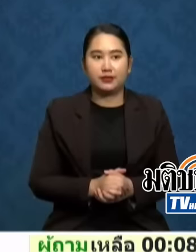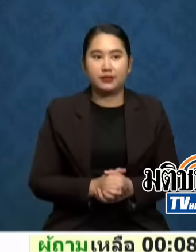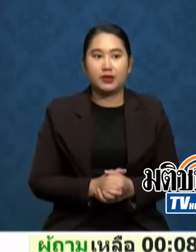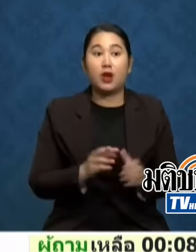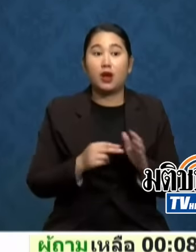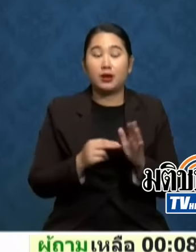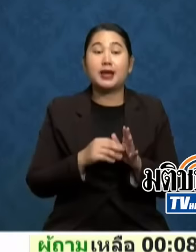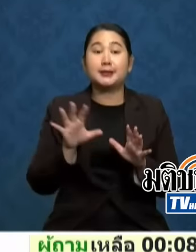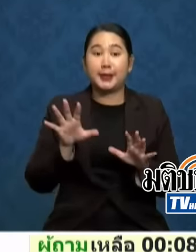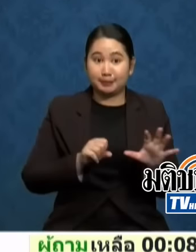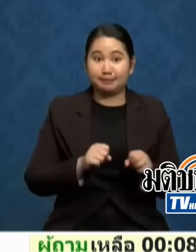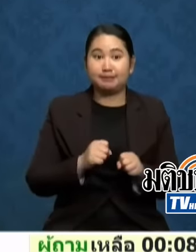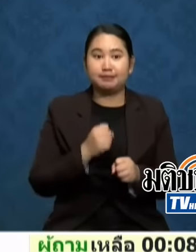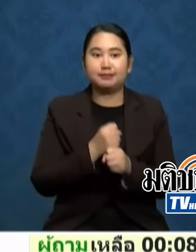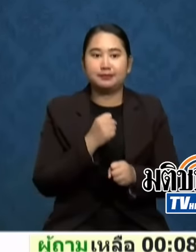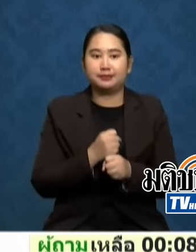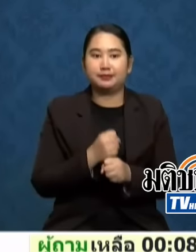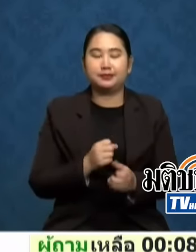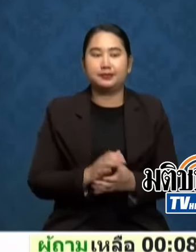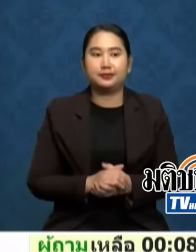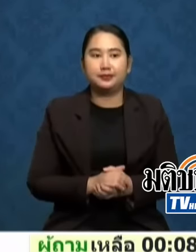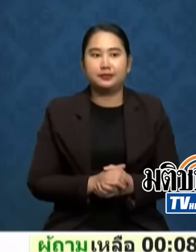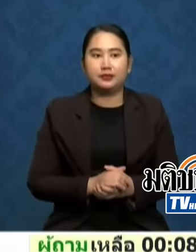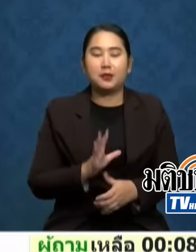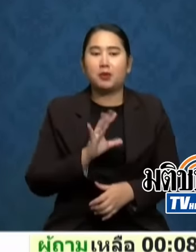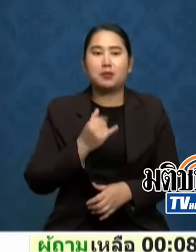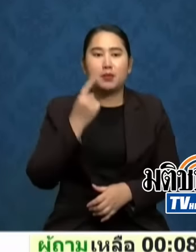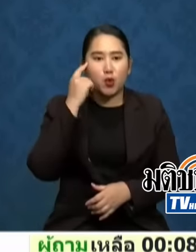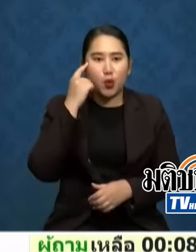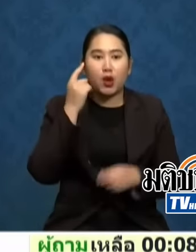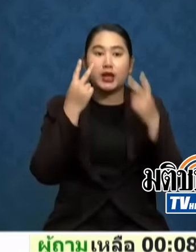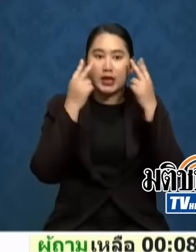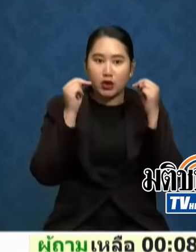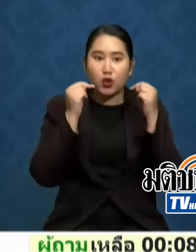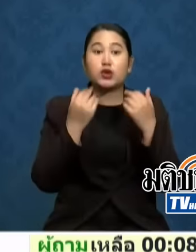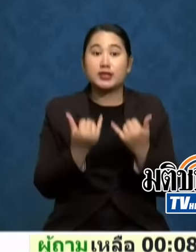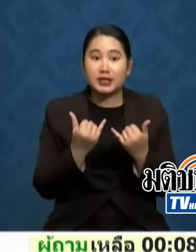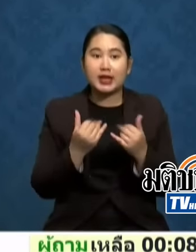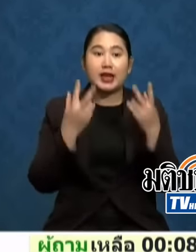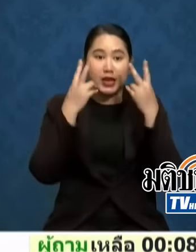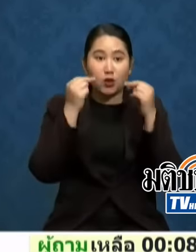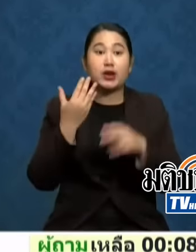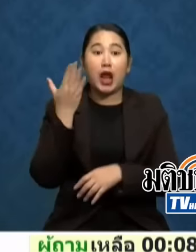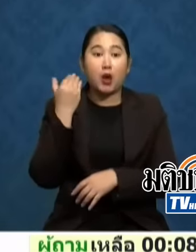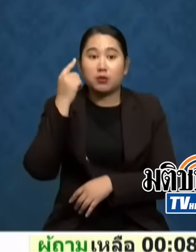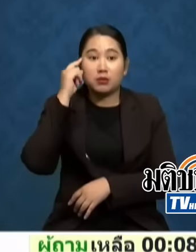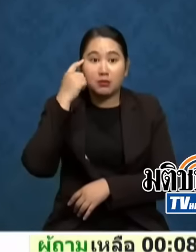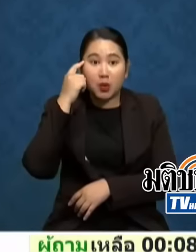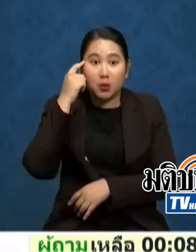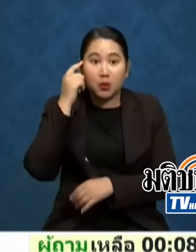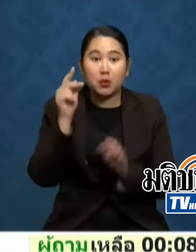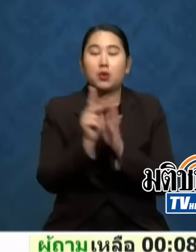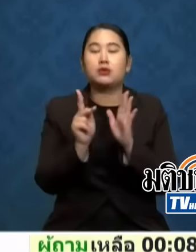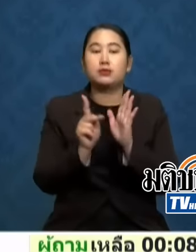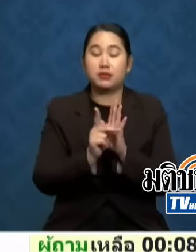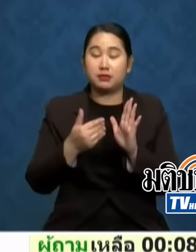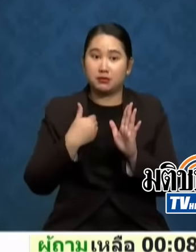ตรงนี้กันมาใช้ครับเพราะว่าผมไม่แน่ใจว่าท่านนายกรัฐมนตรีคนนี้และคนที่แล้วเนี่ยอาจจะไม่รู้ว่าเรามีกฎหมายฉ